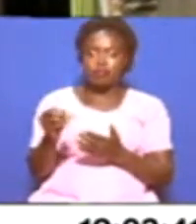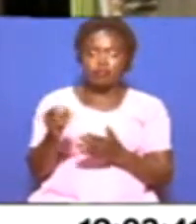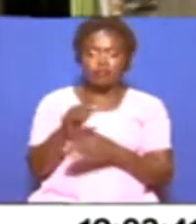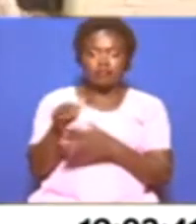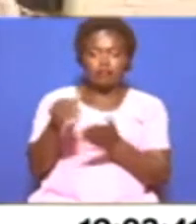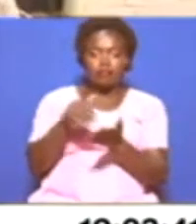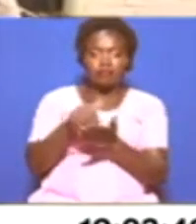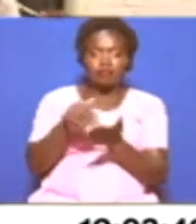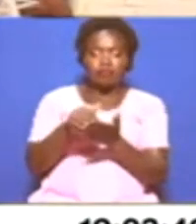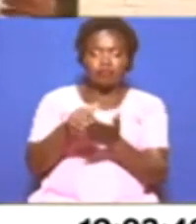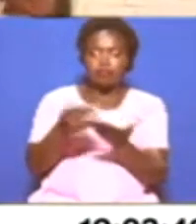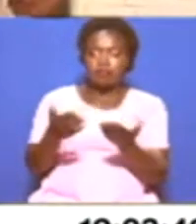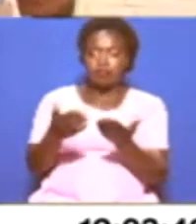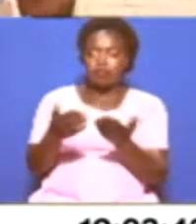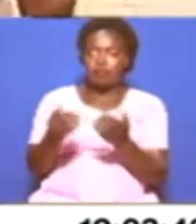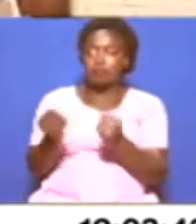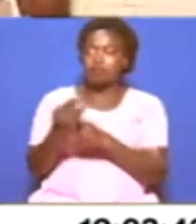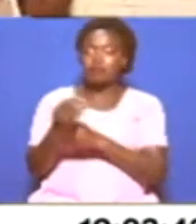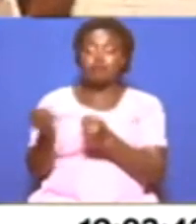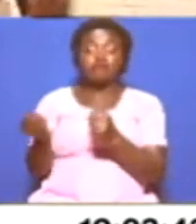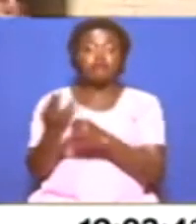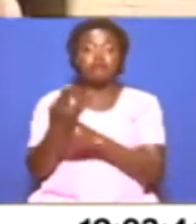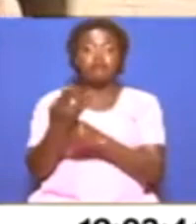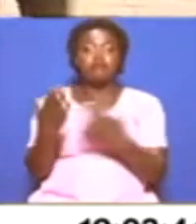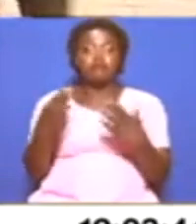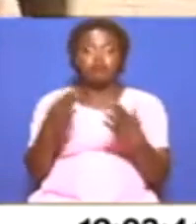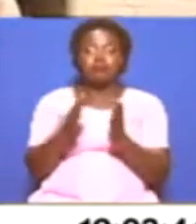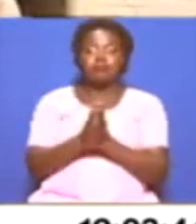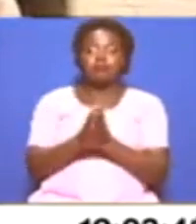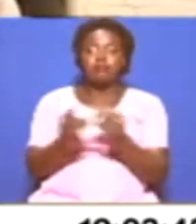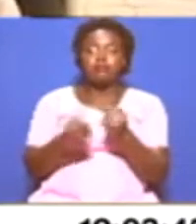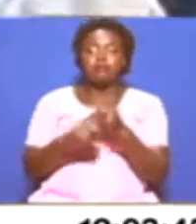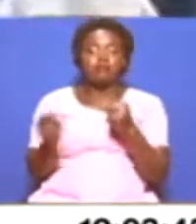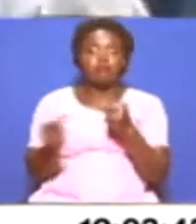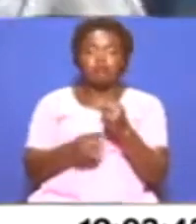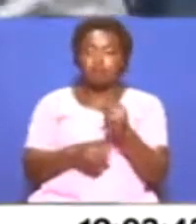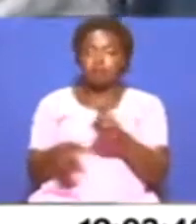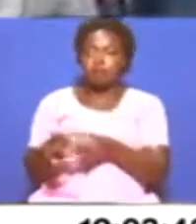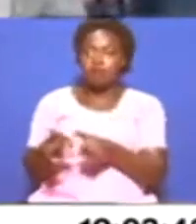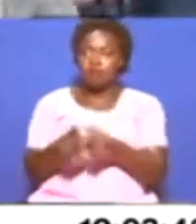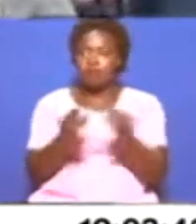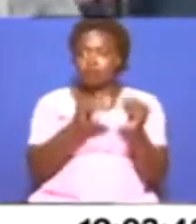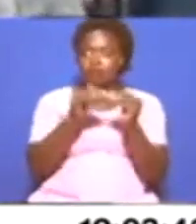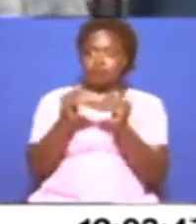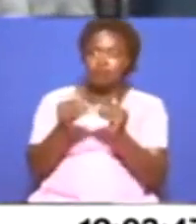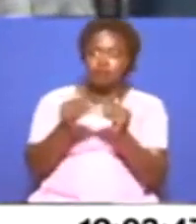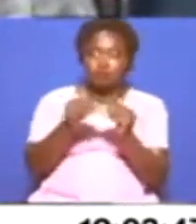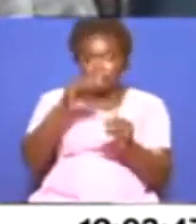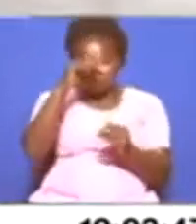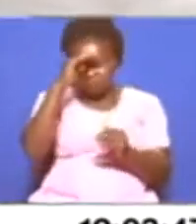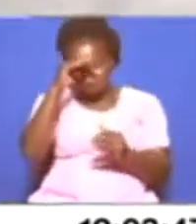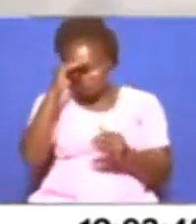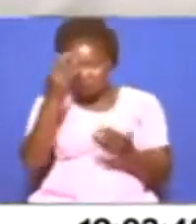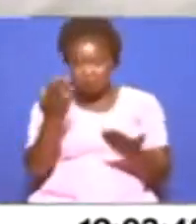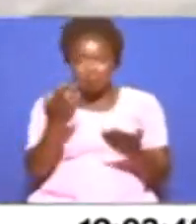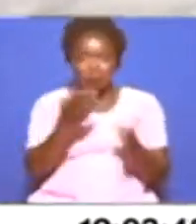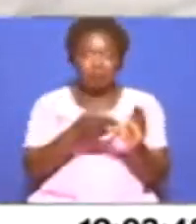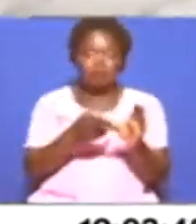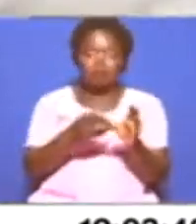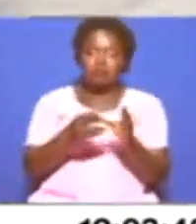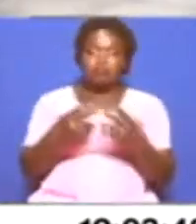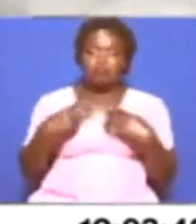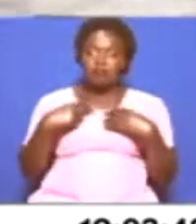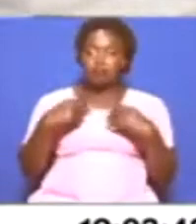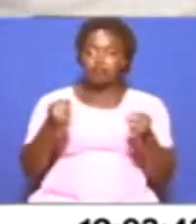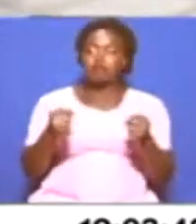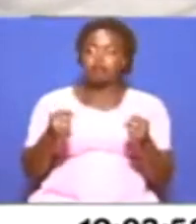kinaweza hifadhi watu 14 kwa kipindi cha muda wa miezi 6 kulingana na viwango vyao vya uraibu, ushirikiano na hali ya afya.